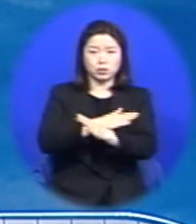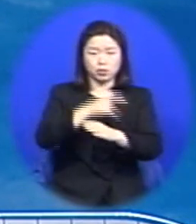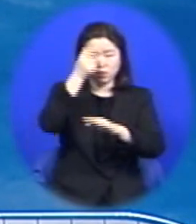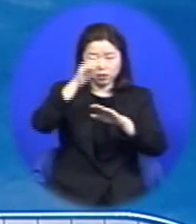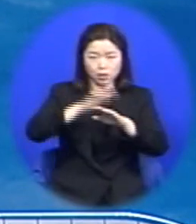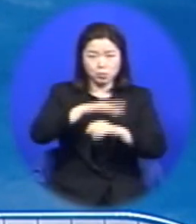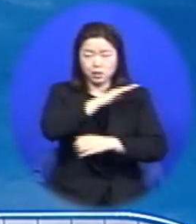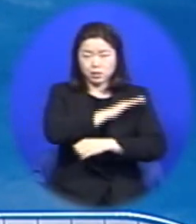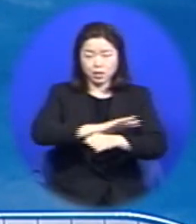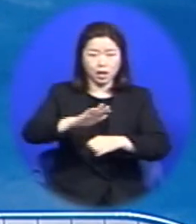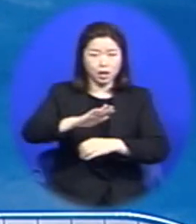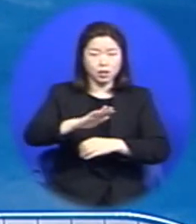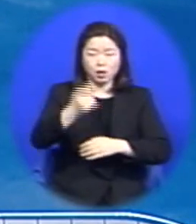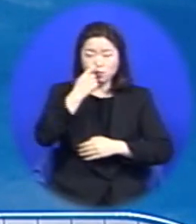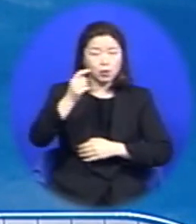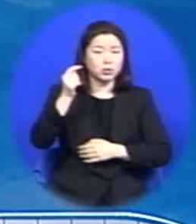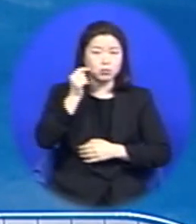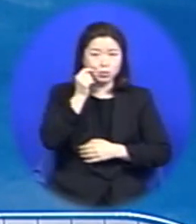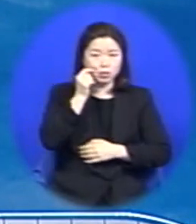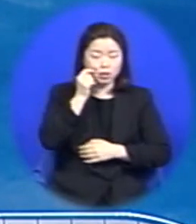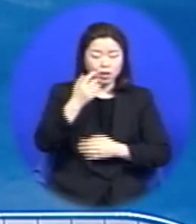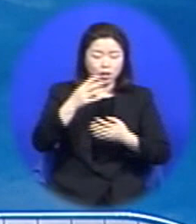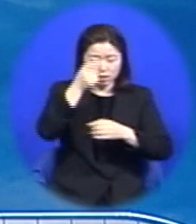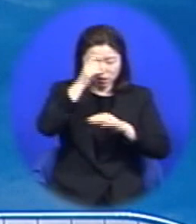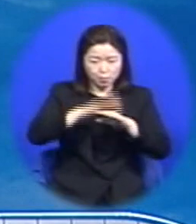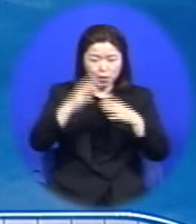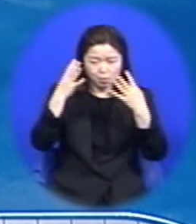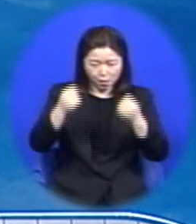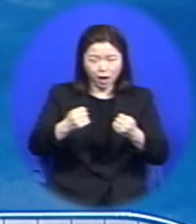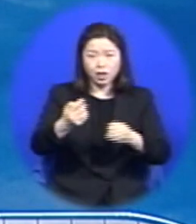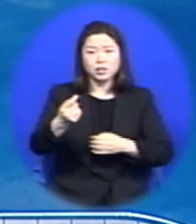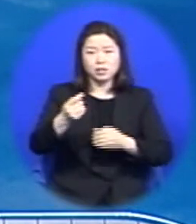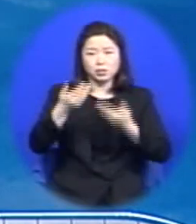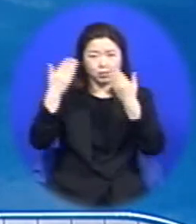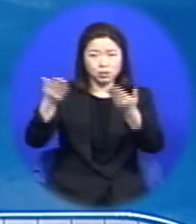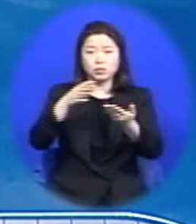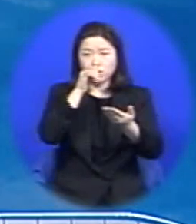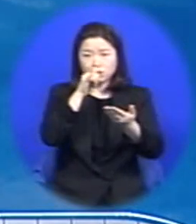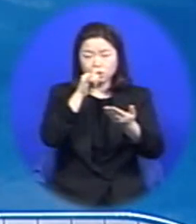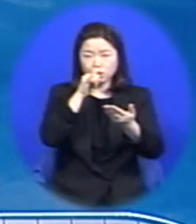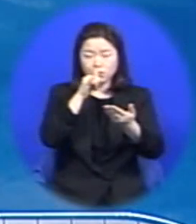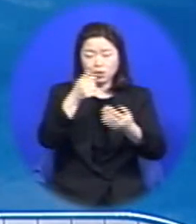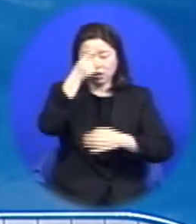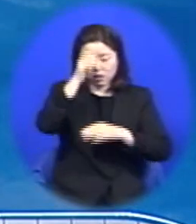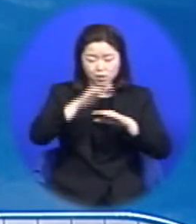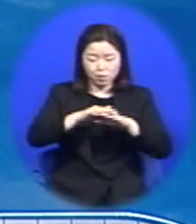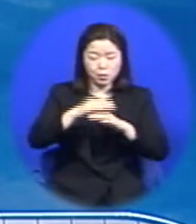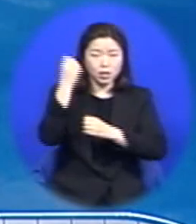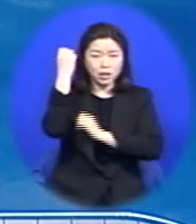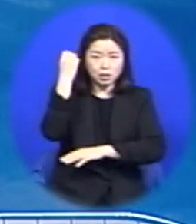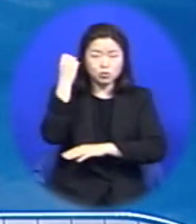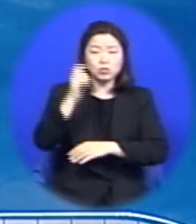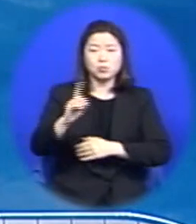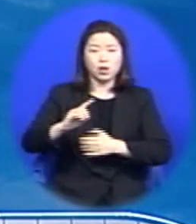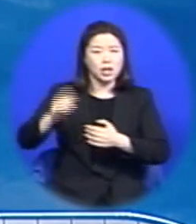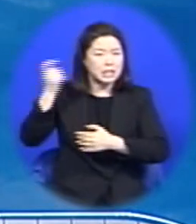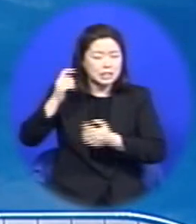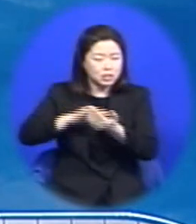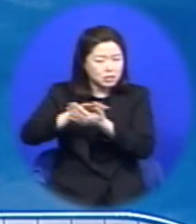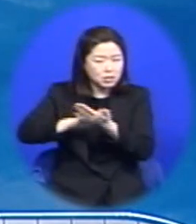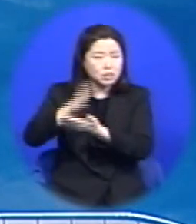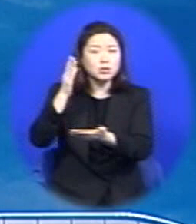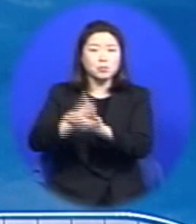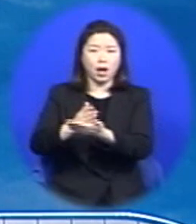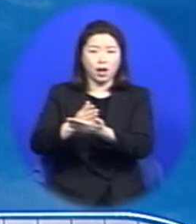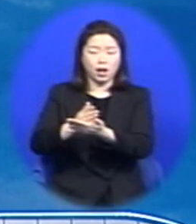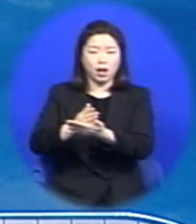배우지 못했어요. 예배는 엄청 많이 드렸습니다. 예배의 기준이 떠들지 마예요. 떠들지 않는 게 예배